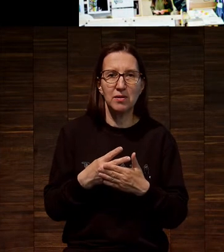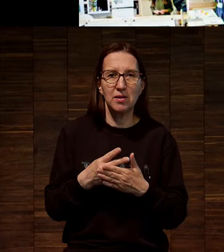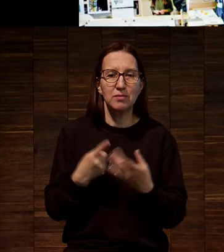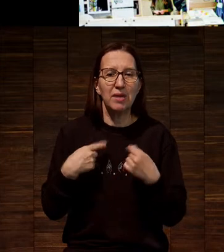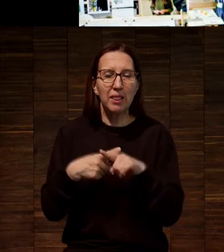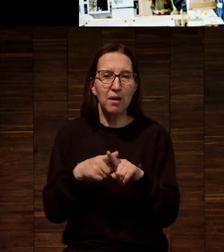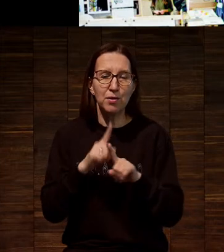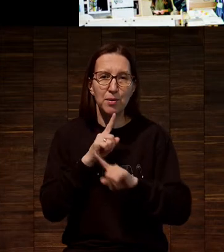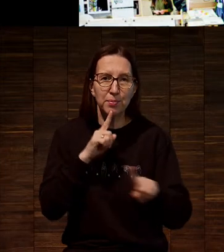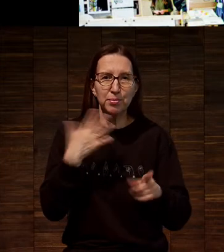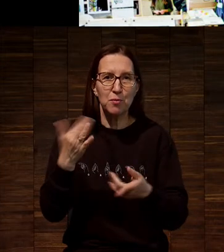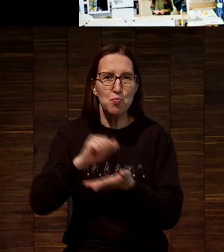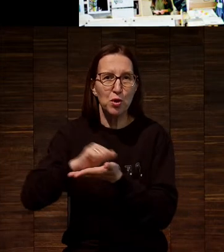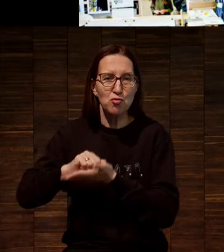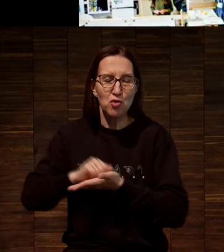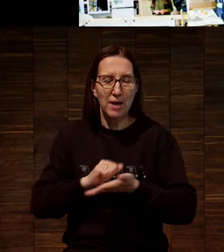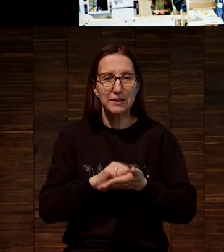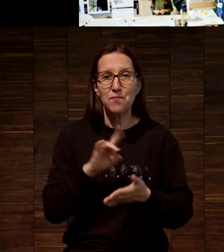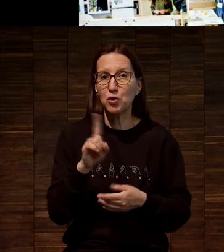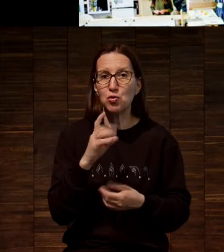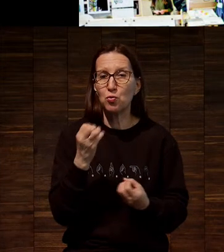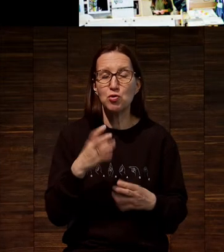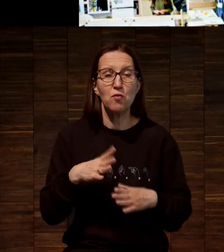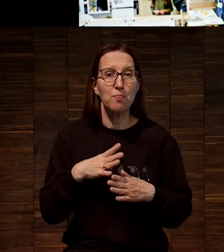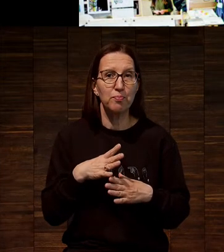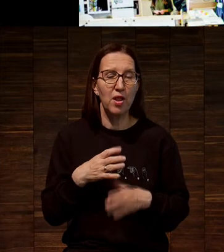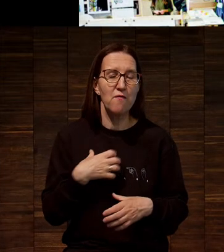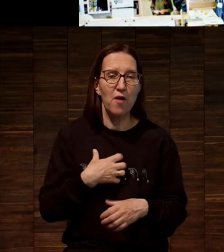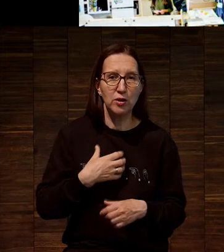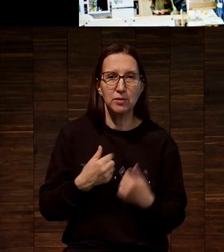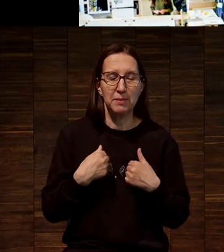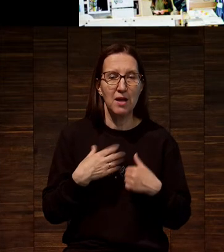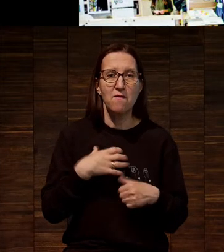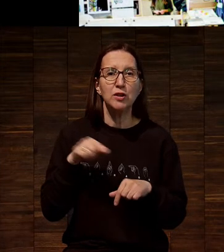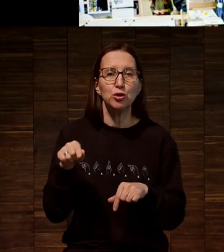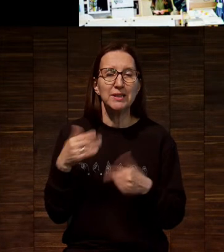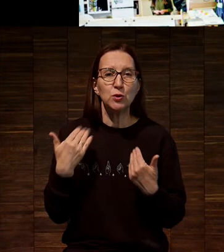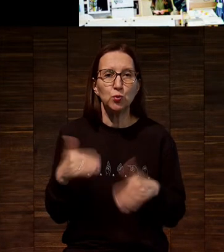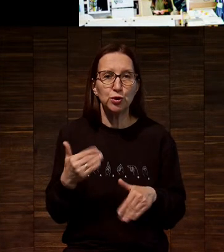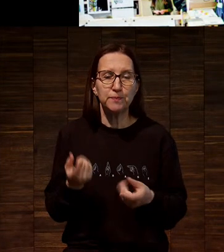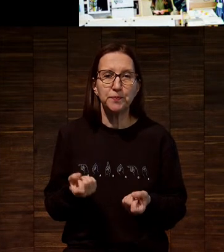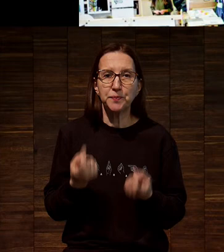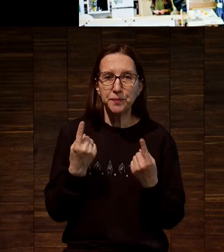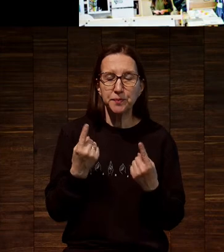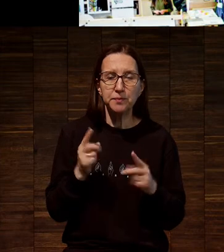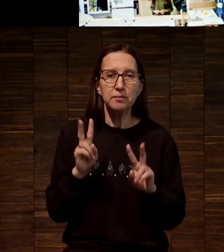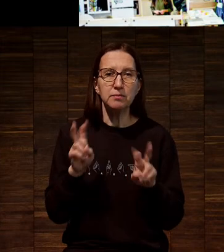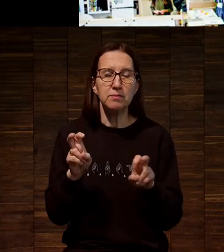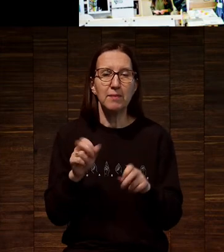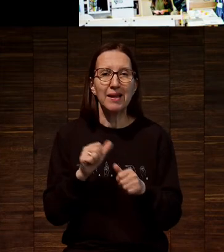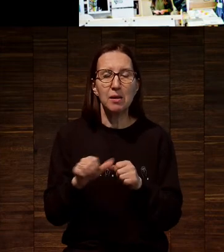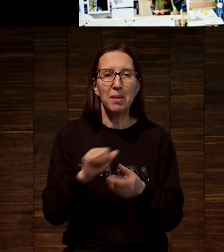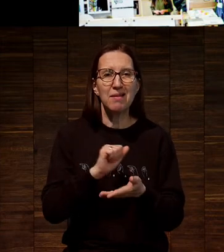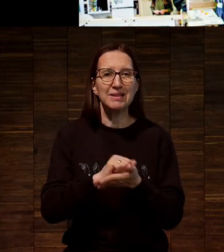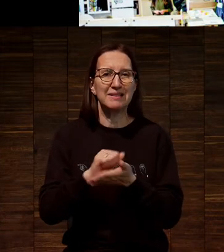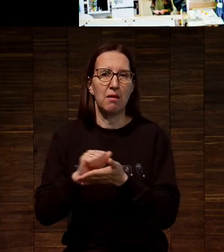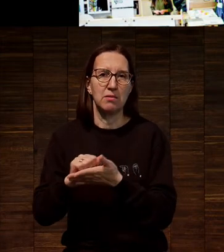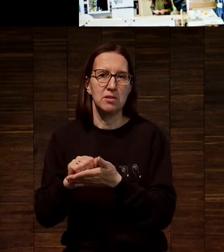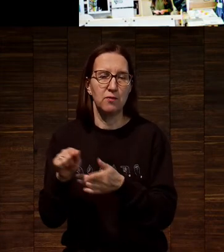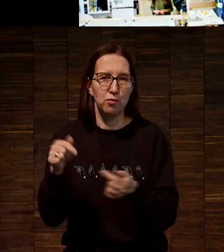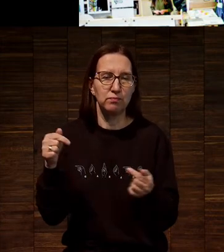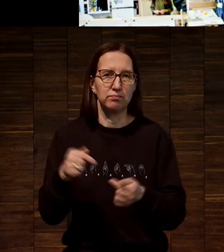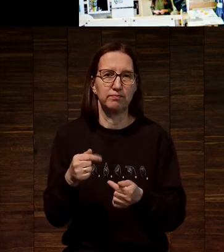демонстрацию техник печати. Да, и важно, вот что для меня важно, здесь появился раздел какой-то издательских